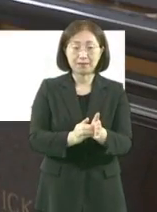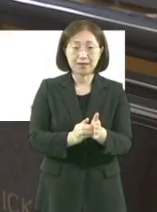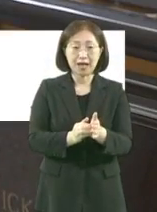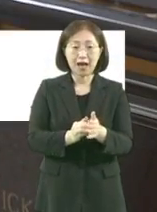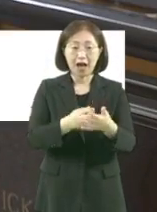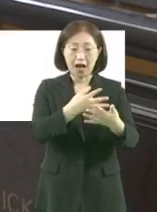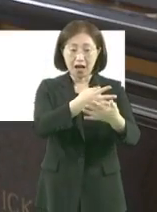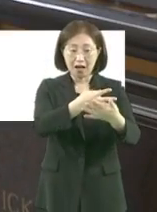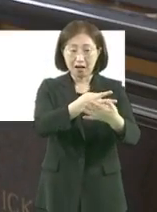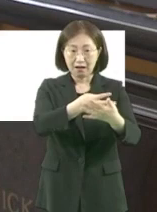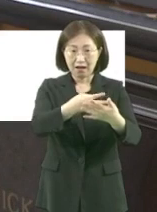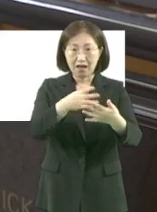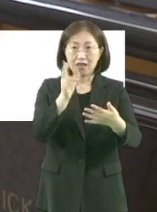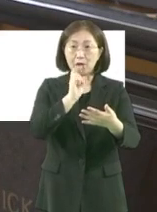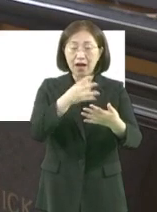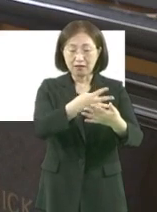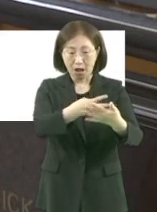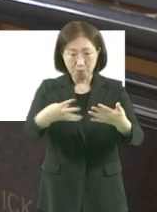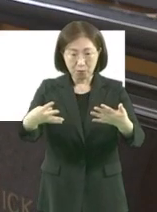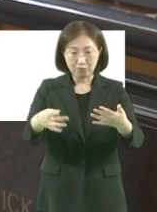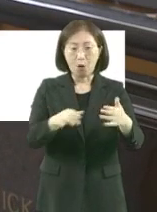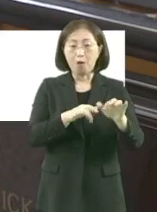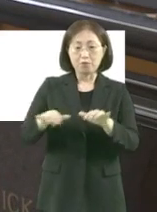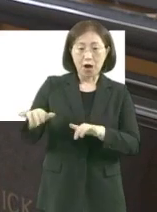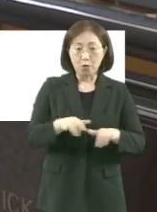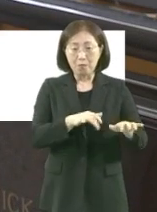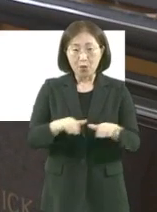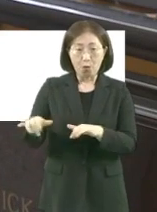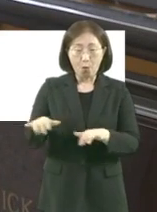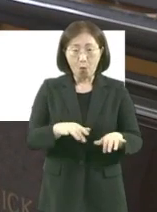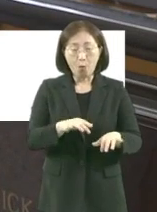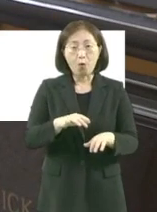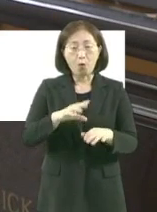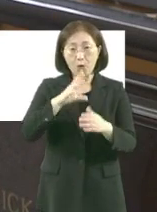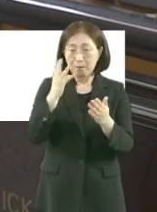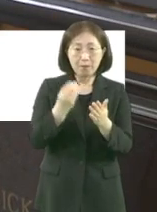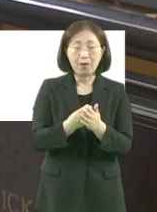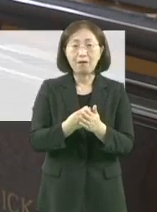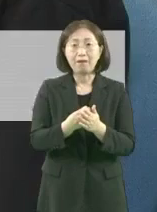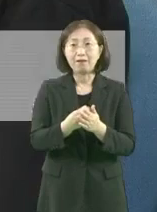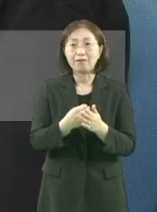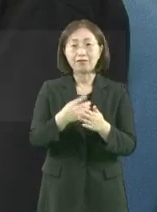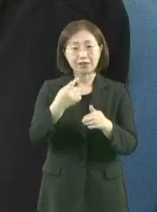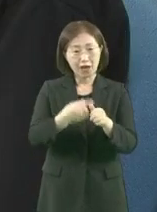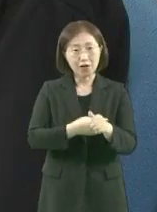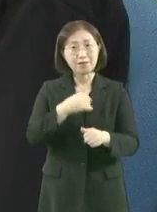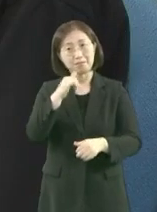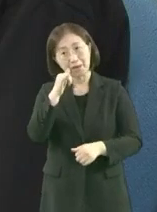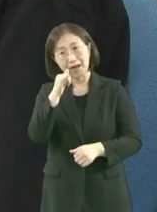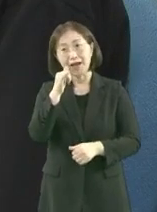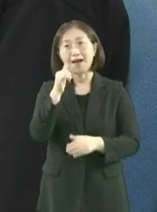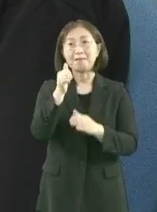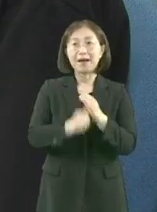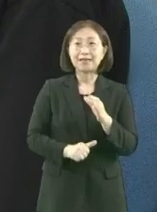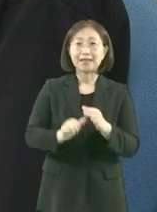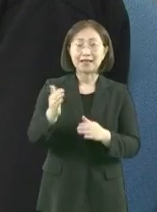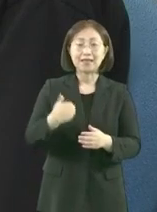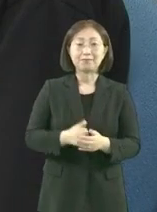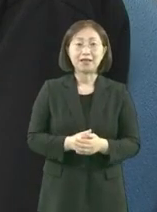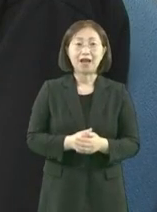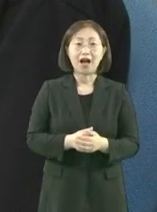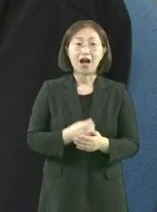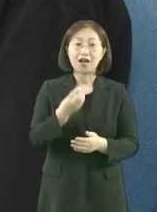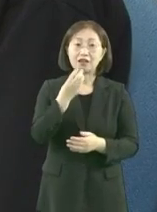악보로 다 표현되는 것도 좋았고 그러니까 피아노에 빠지게 됐어요. 대학 진학 당시 서울대